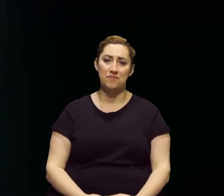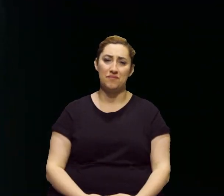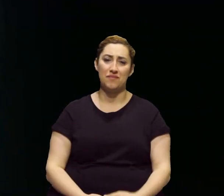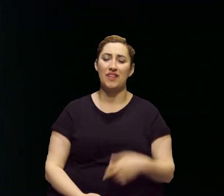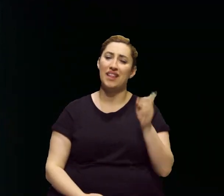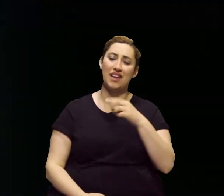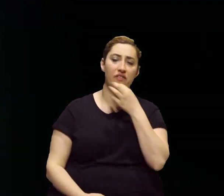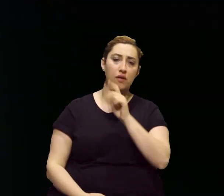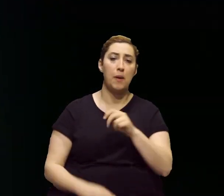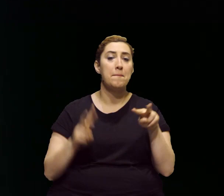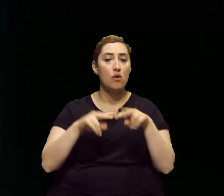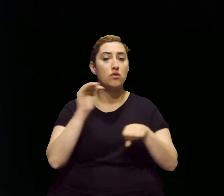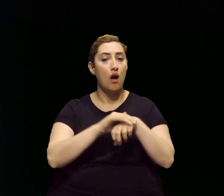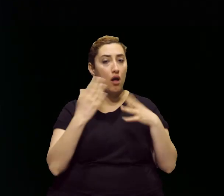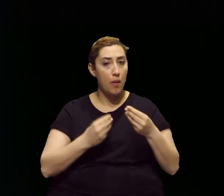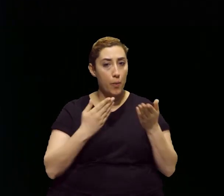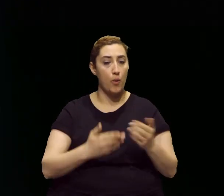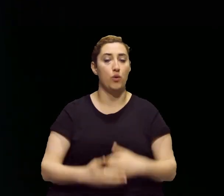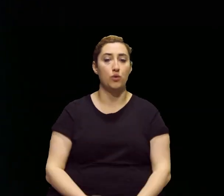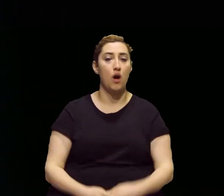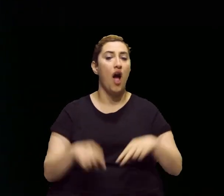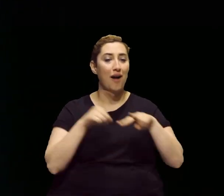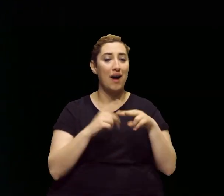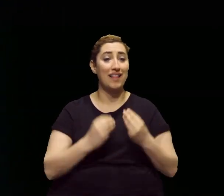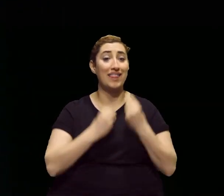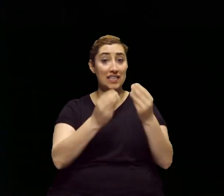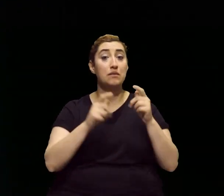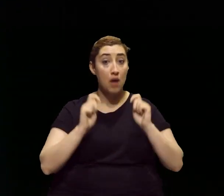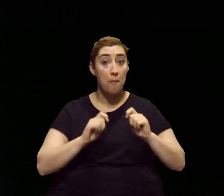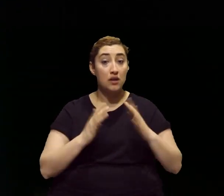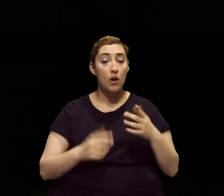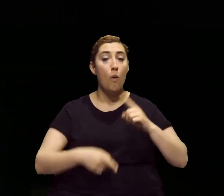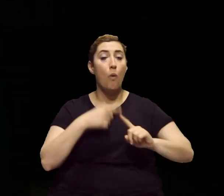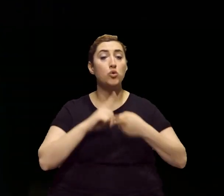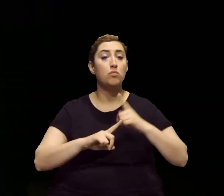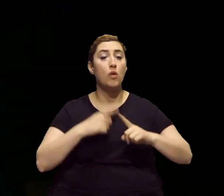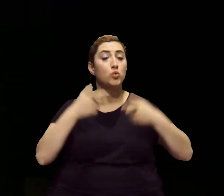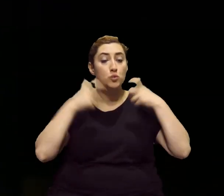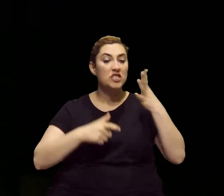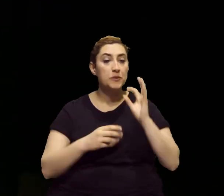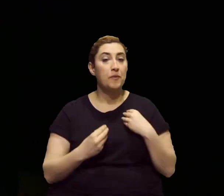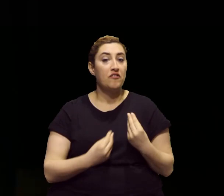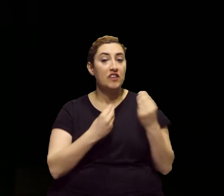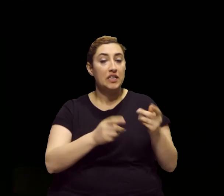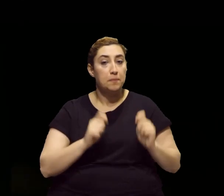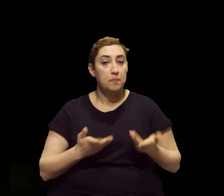fısıldayın. Miloş da yakalandı. Akbar'ı da teslim edersek Osmanlı'nın sorumluluğunu kime